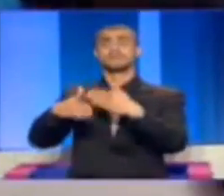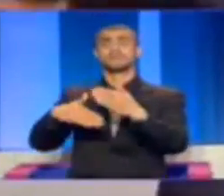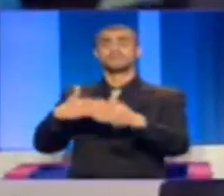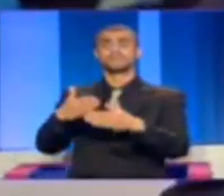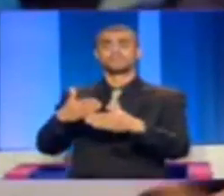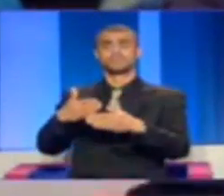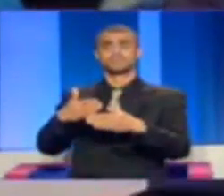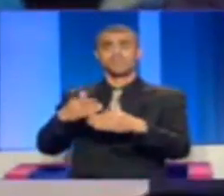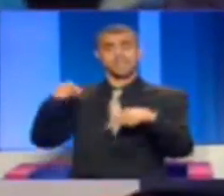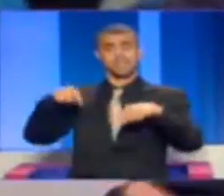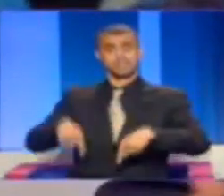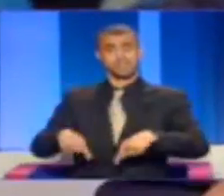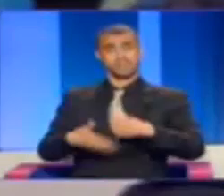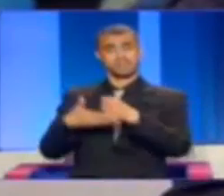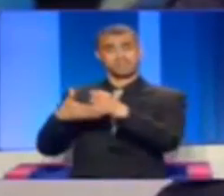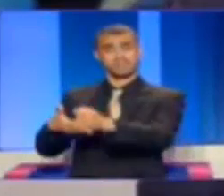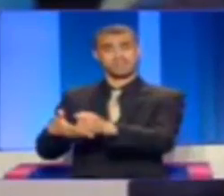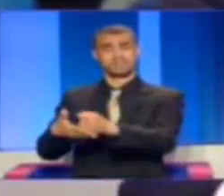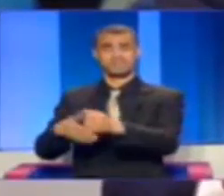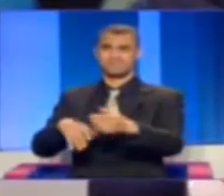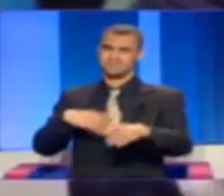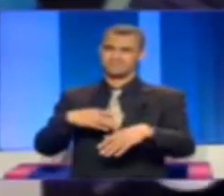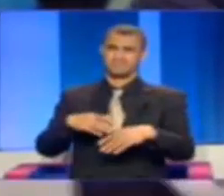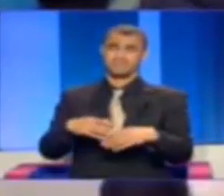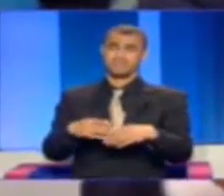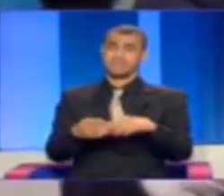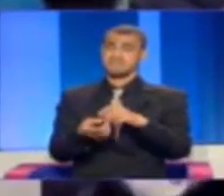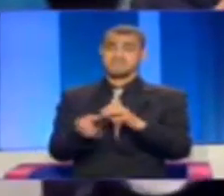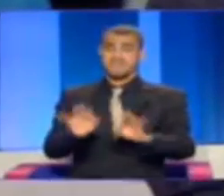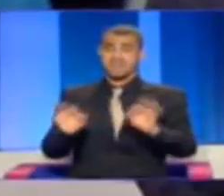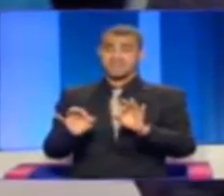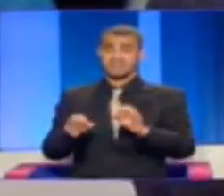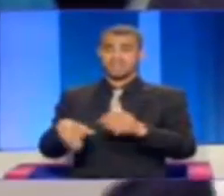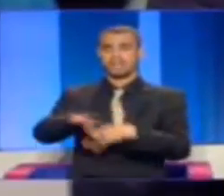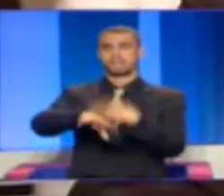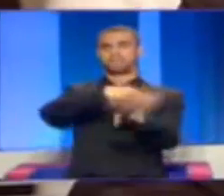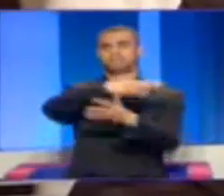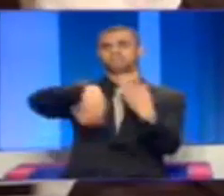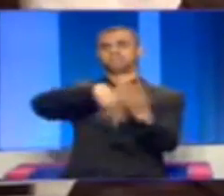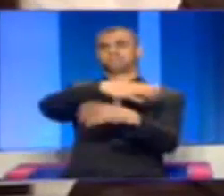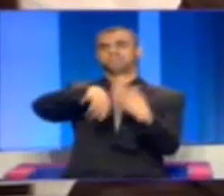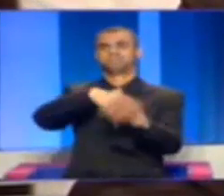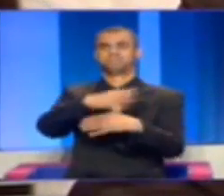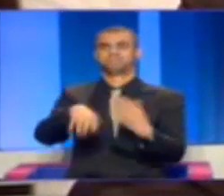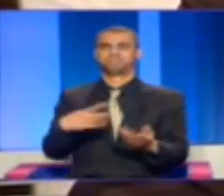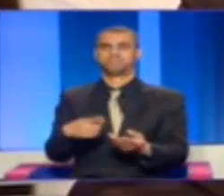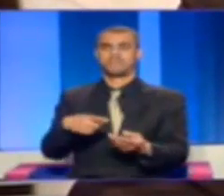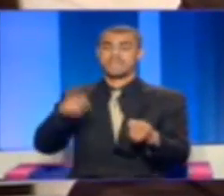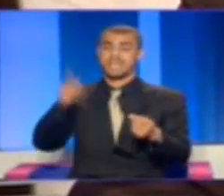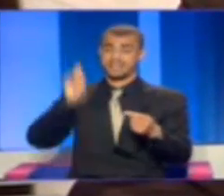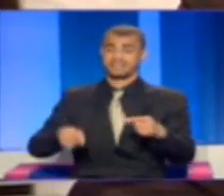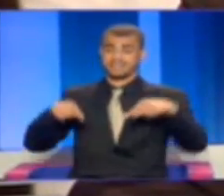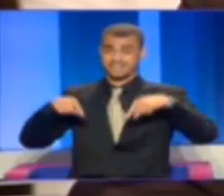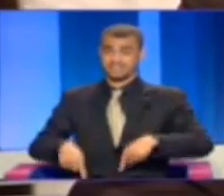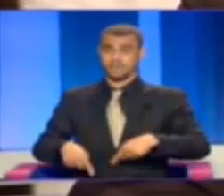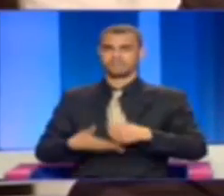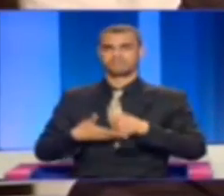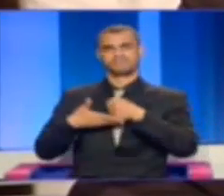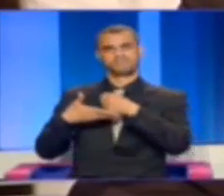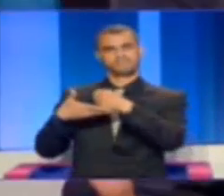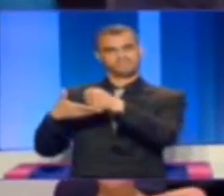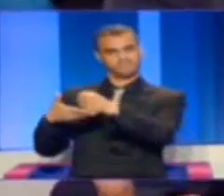باش يديروا القوقعه وما تندخلوش في هذه المتاهات. هذه المتاهات لانه تتبقى مبادره شخصيه، واحد الوقت خاصها مؤسسه الدوله